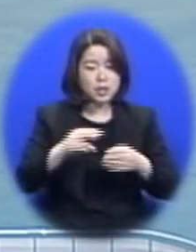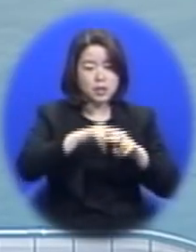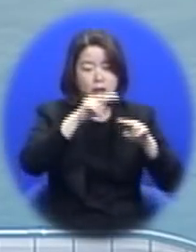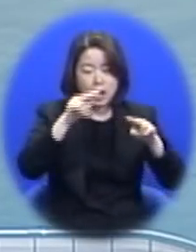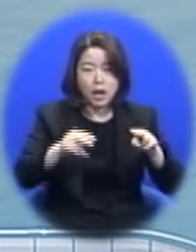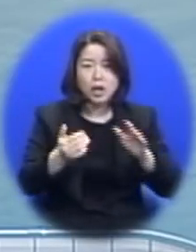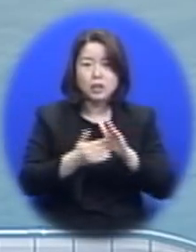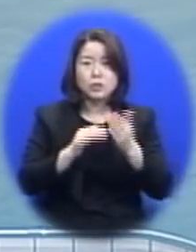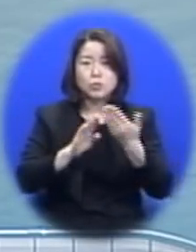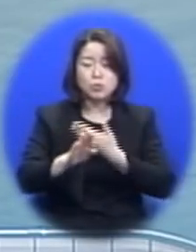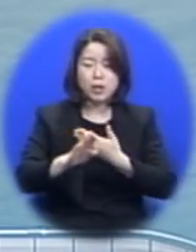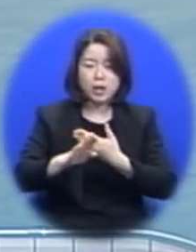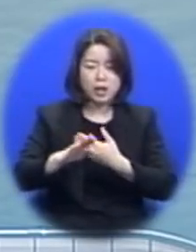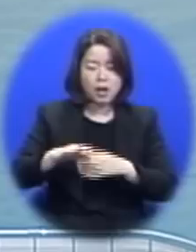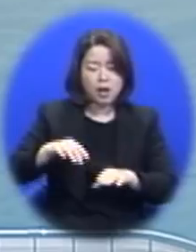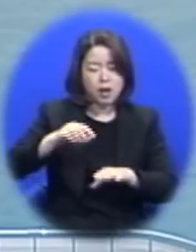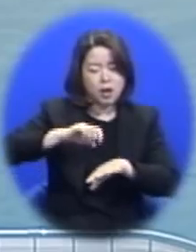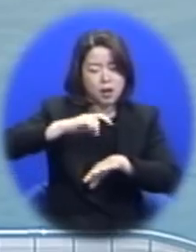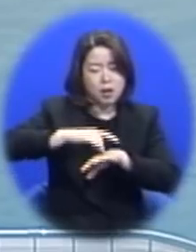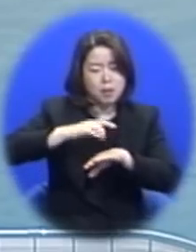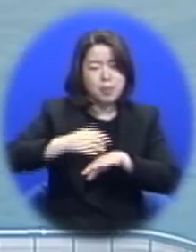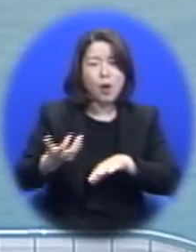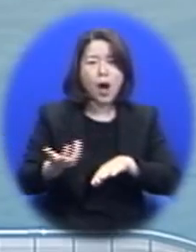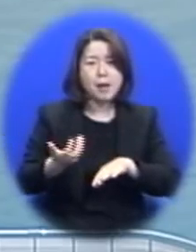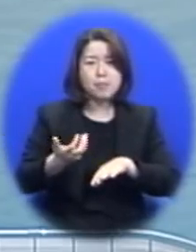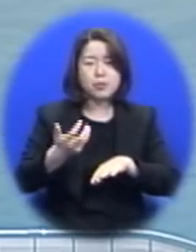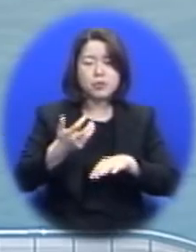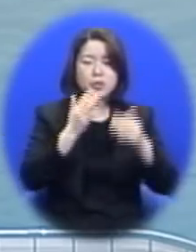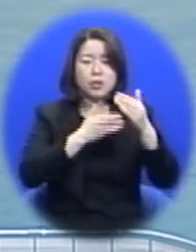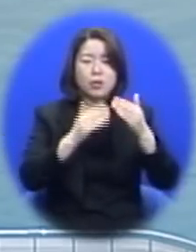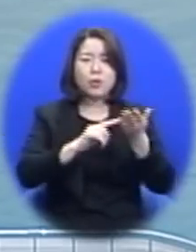하실 수밖에 없는 이게 충격이었어요.